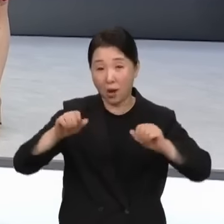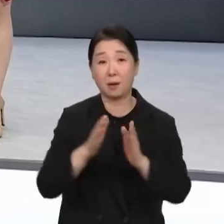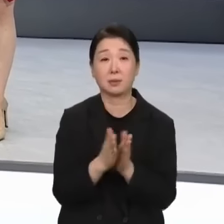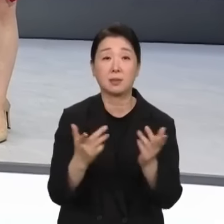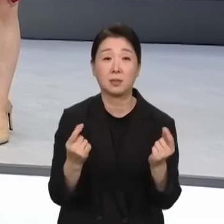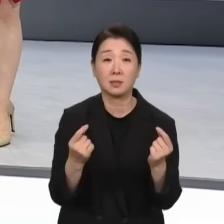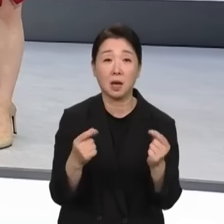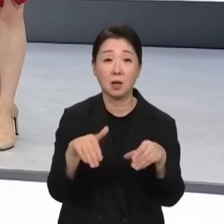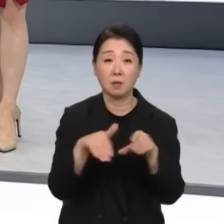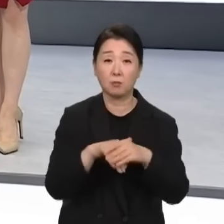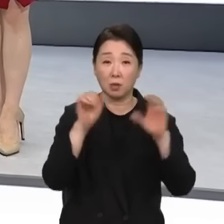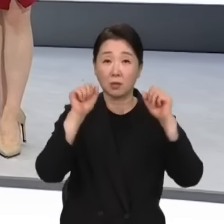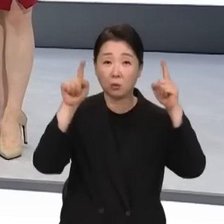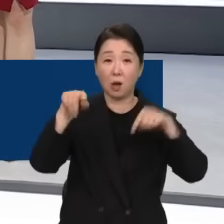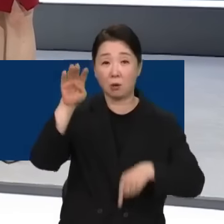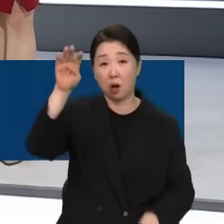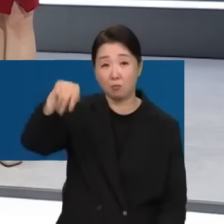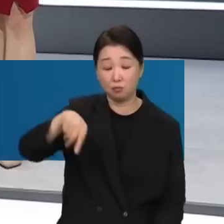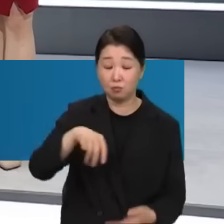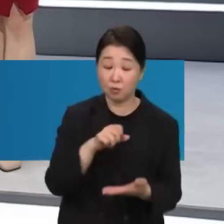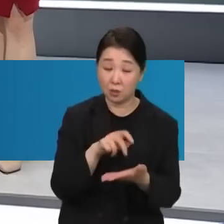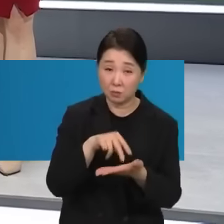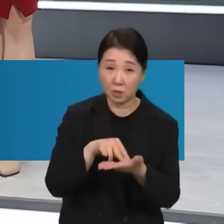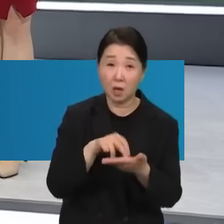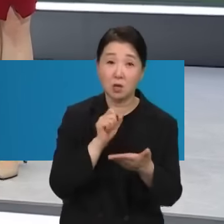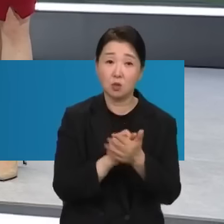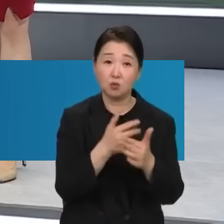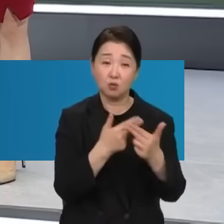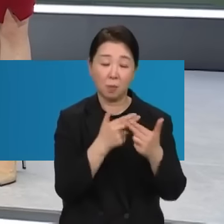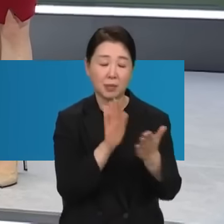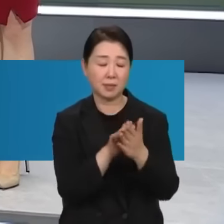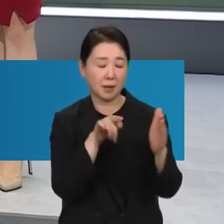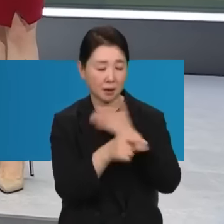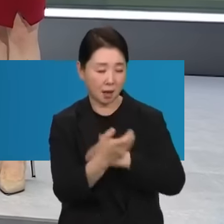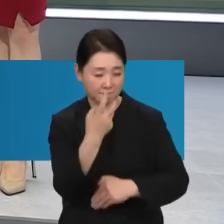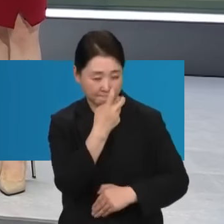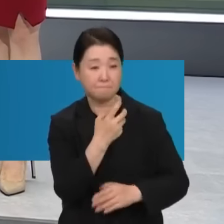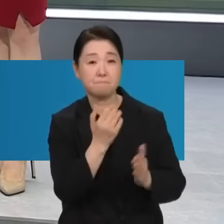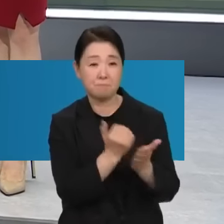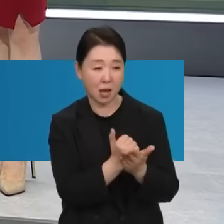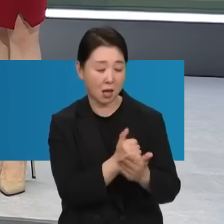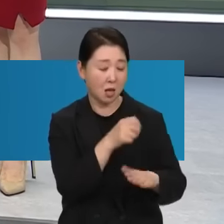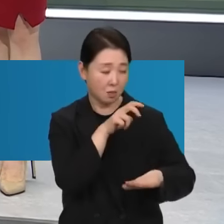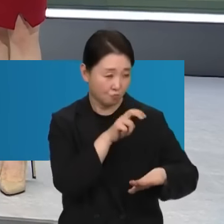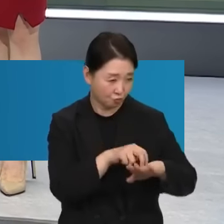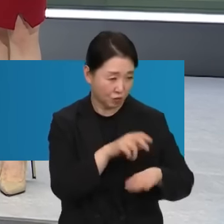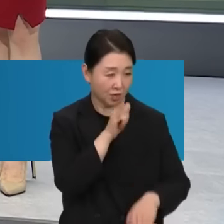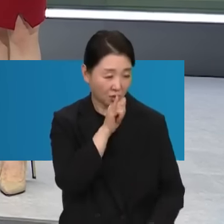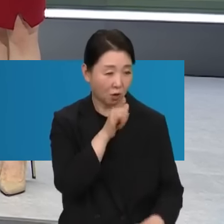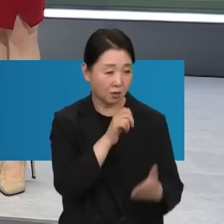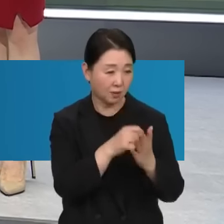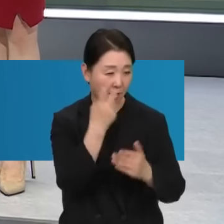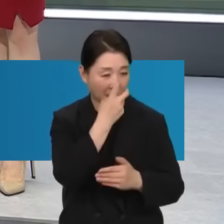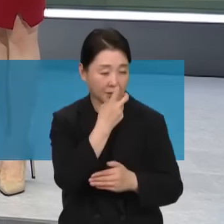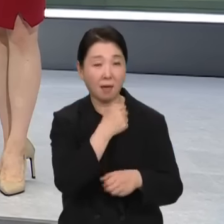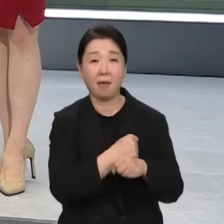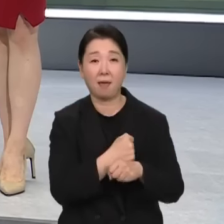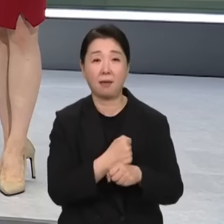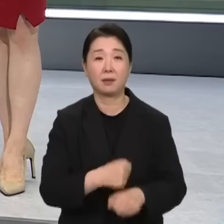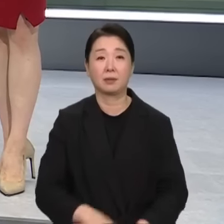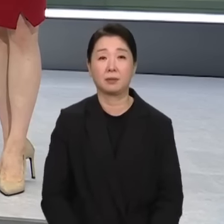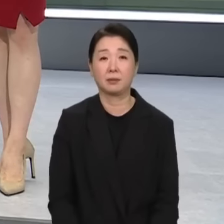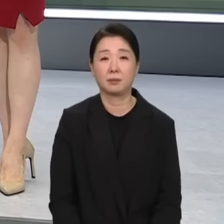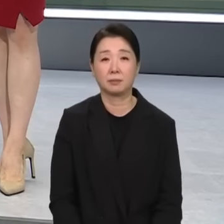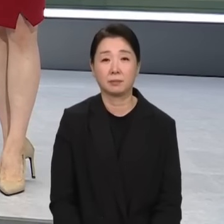시작했습니다. 문화체육관광부는 축구협회를 직접 조사해서 문제가 나오면 감사를 실시할 뜻을 밝혔습니다.